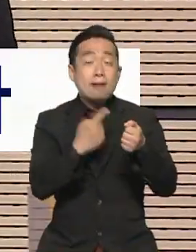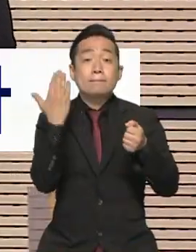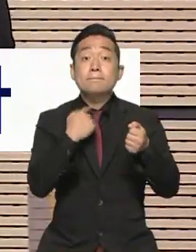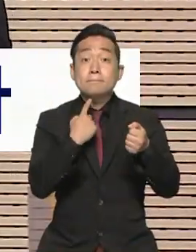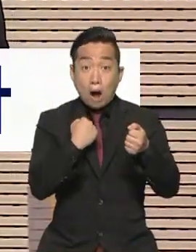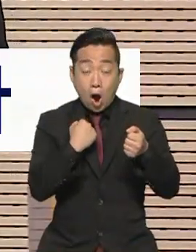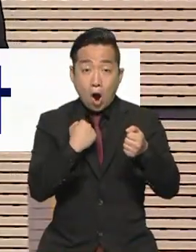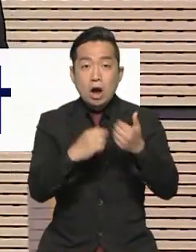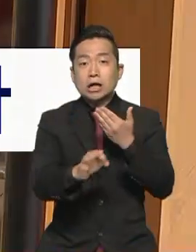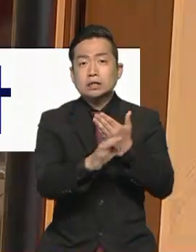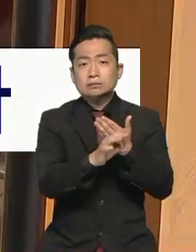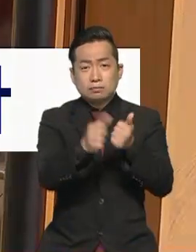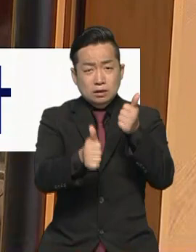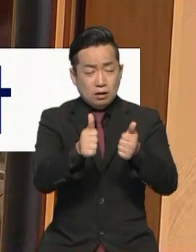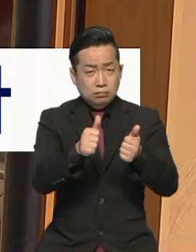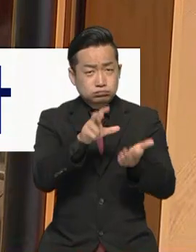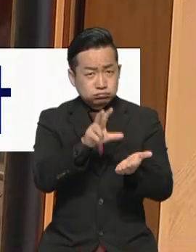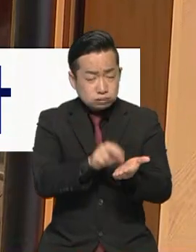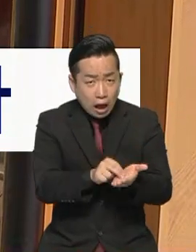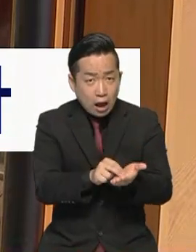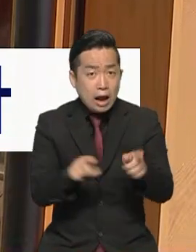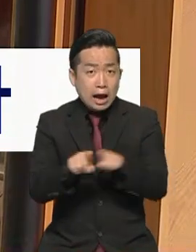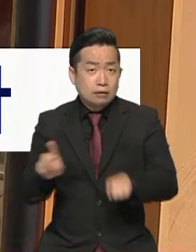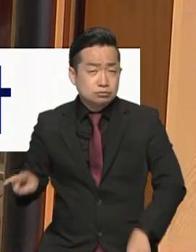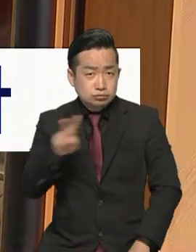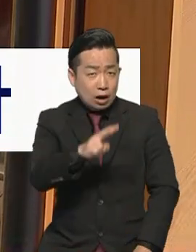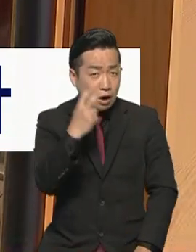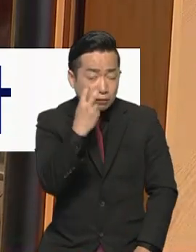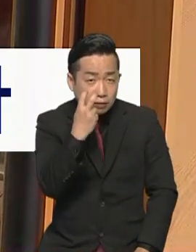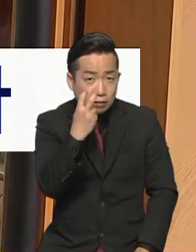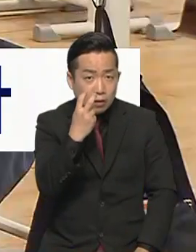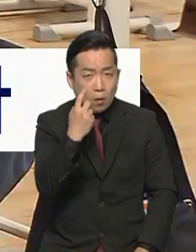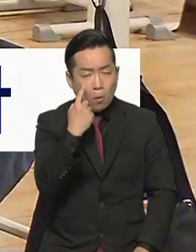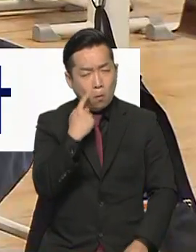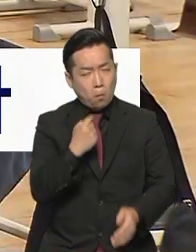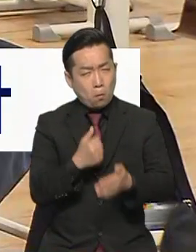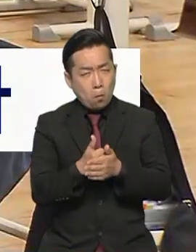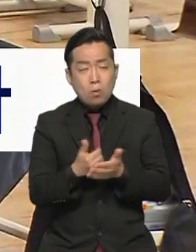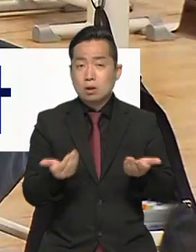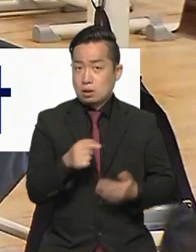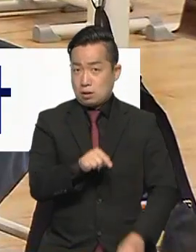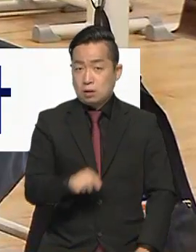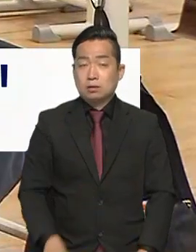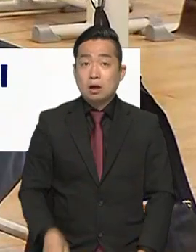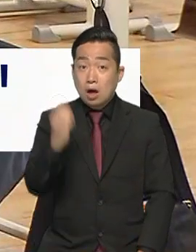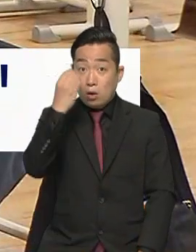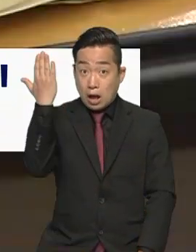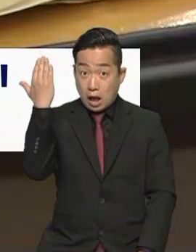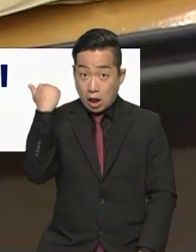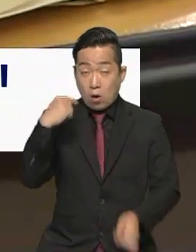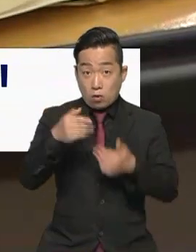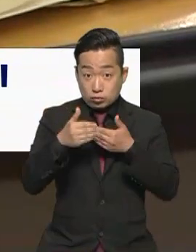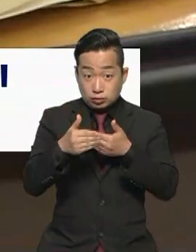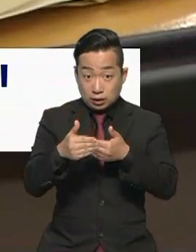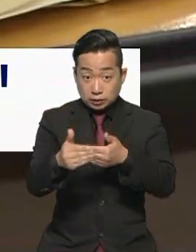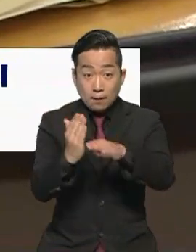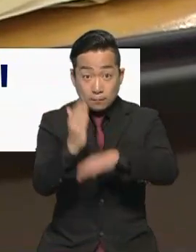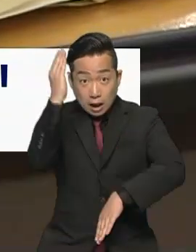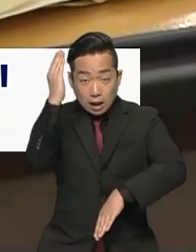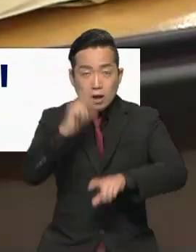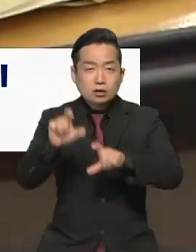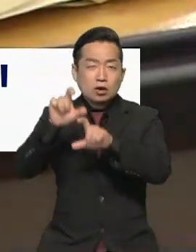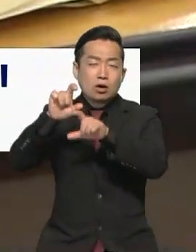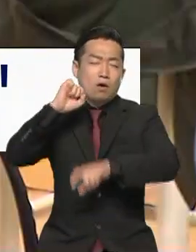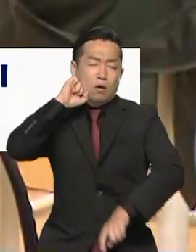그것도 모의평가 때문에 합동 감사를 벌이는 건 매우 이례적입니다. 고교 교육과정을 뛰어넘는 초고난도